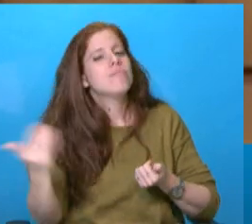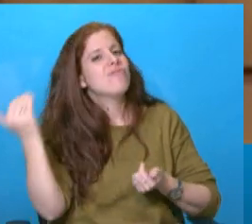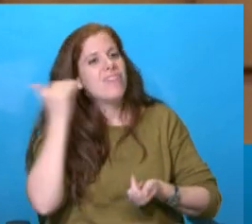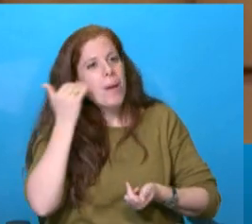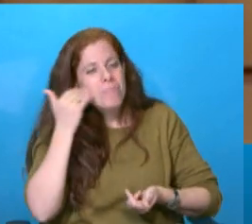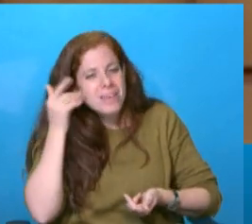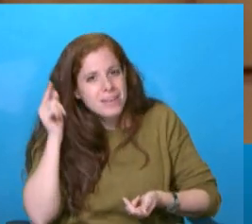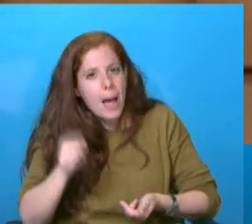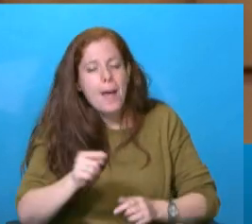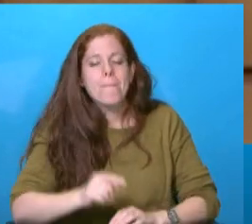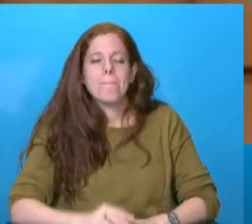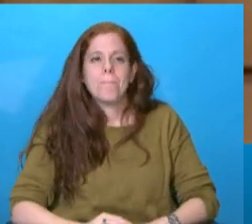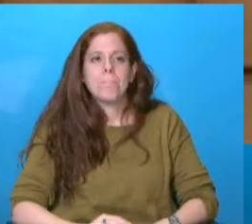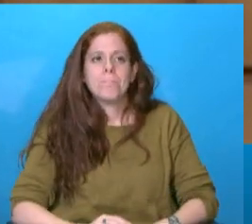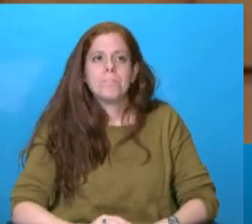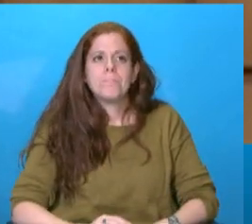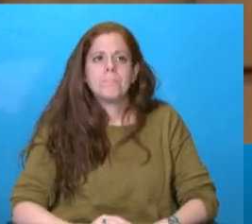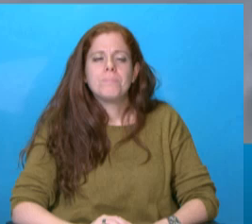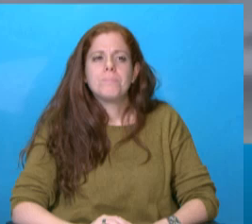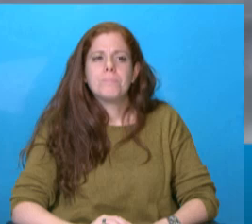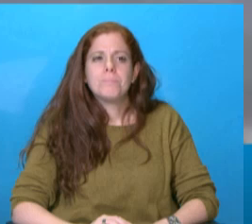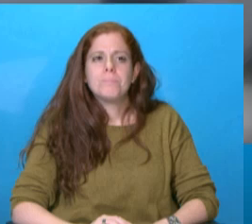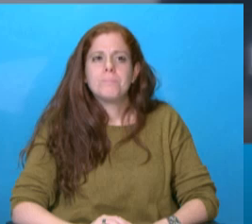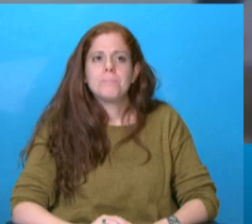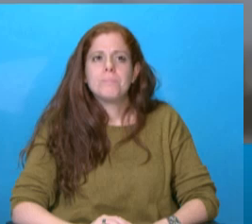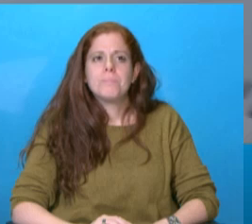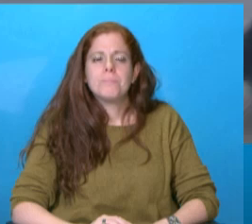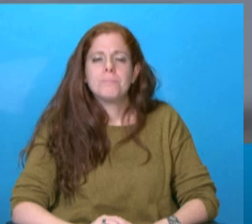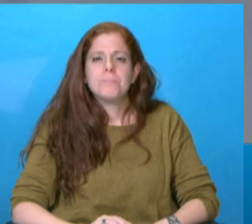ها و آمریکایی‌ها طراحی کرده بودند.